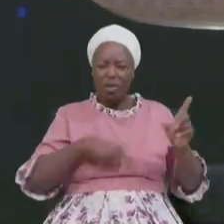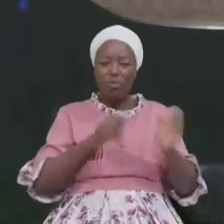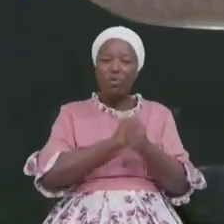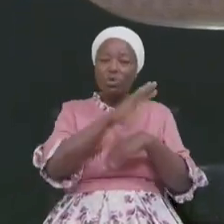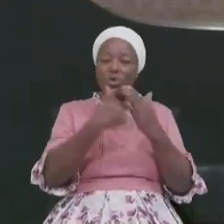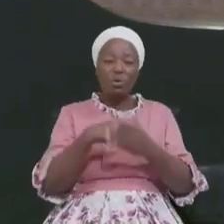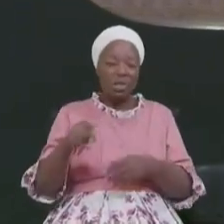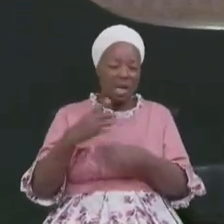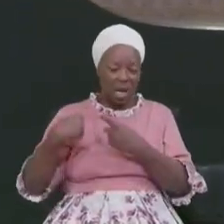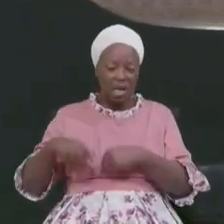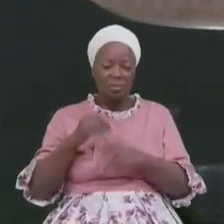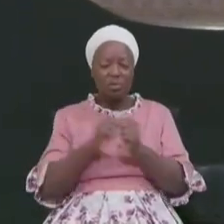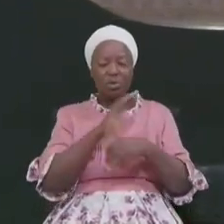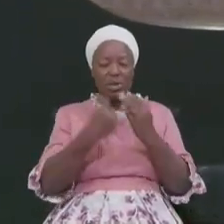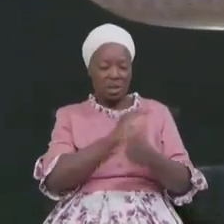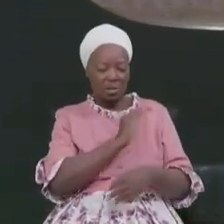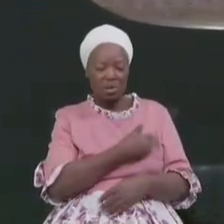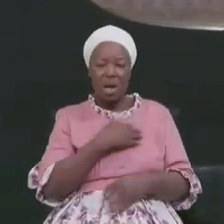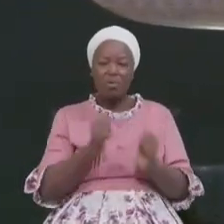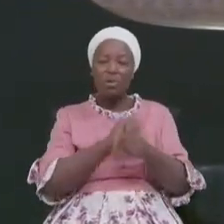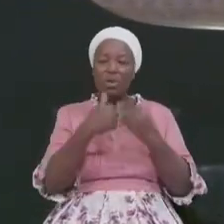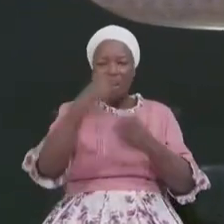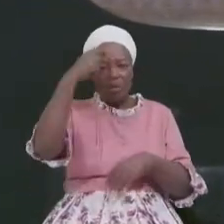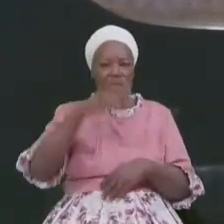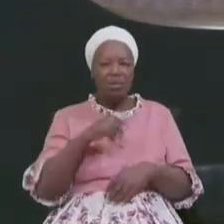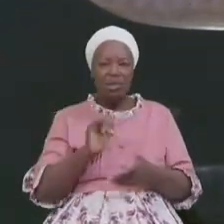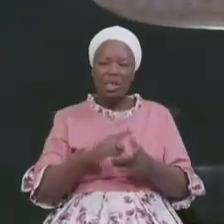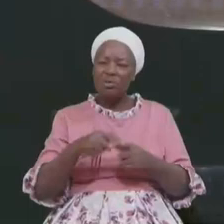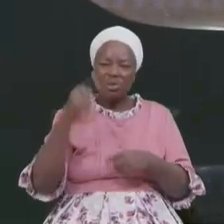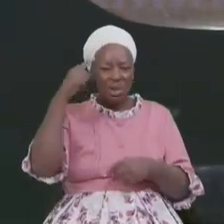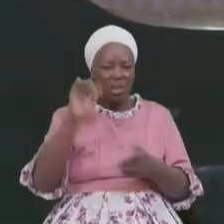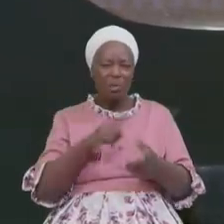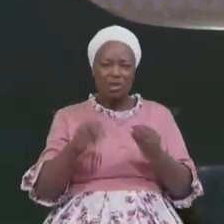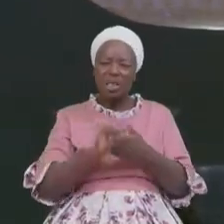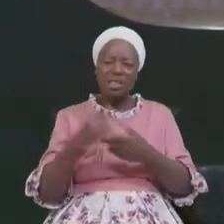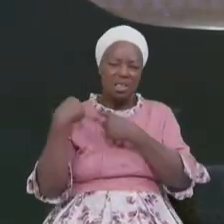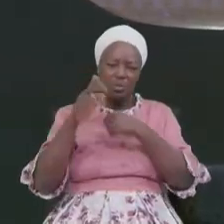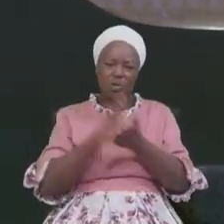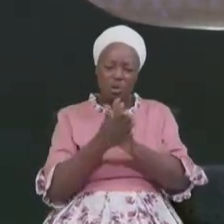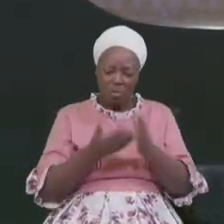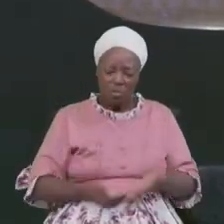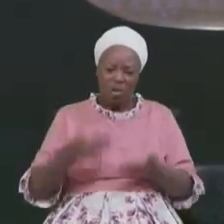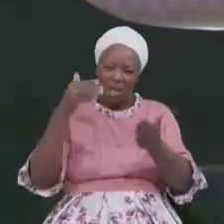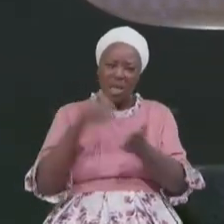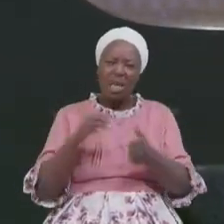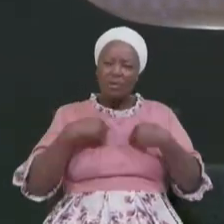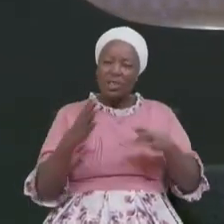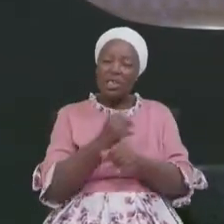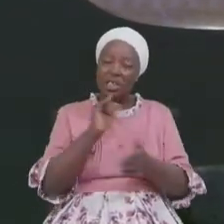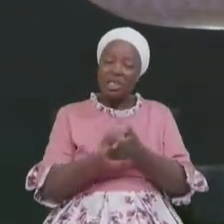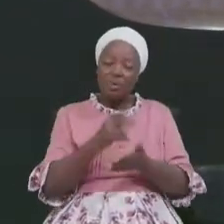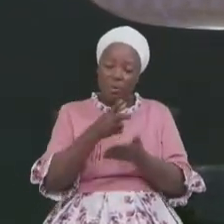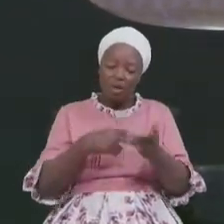toute leur pensée. Oui, pense à ça. Depuis que tu es né de nouveau, est-ce que tu as amené ton cœur à Dieu? Est-ce que tu as